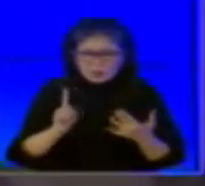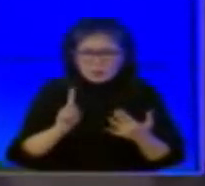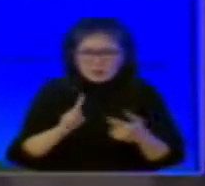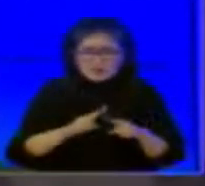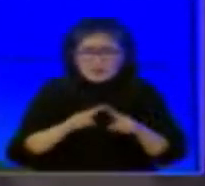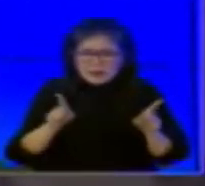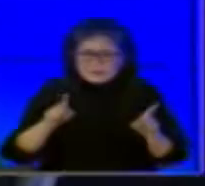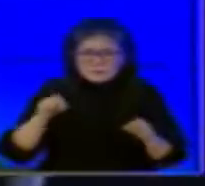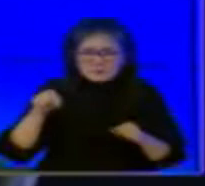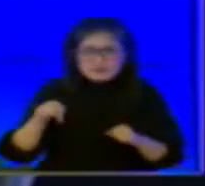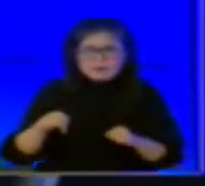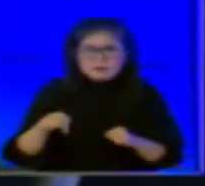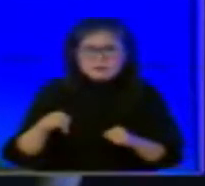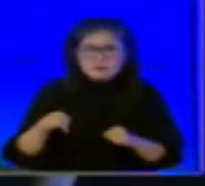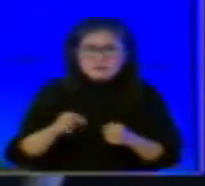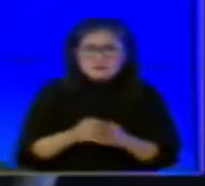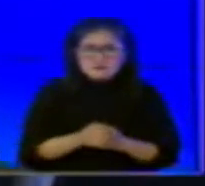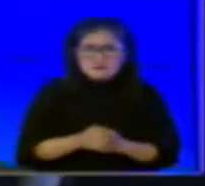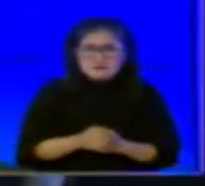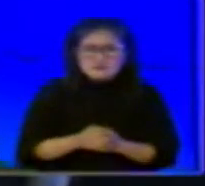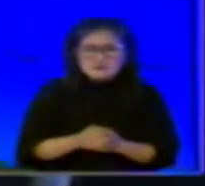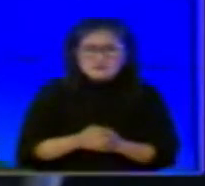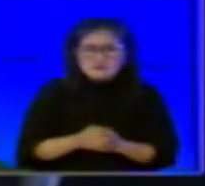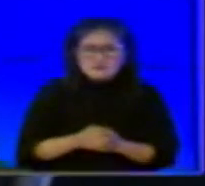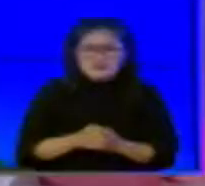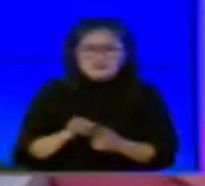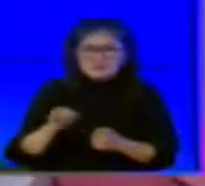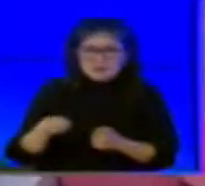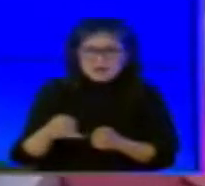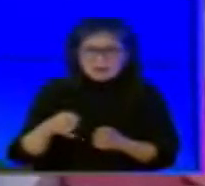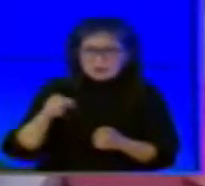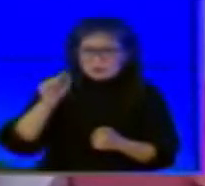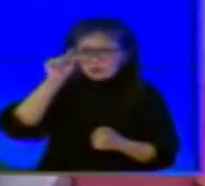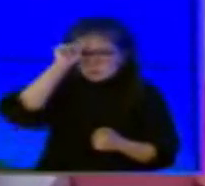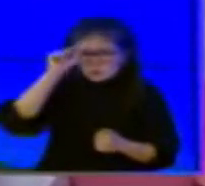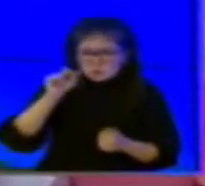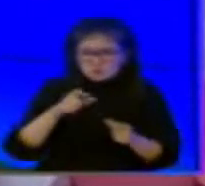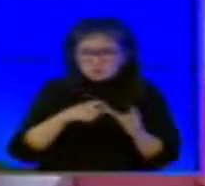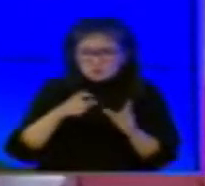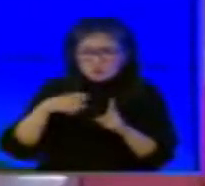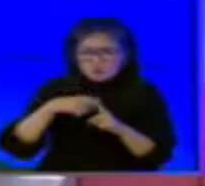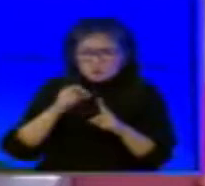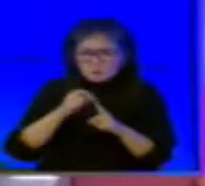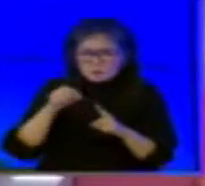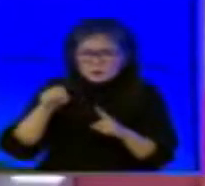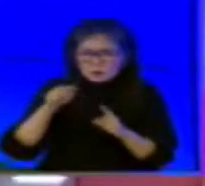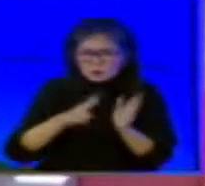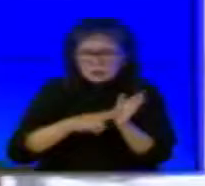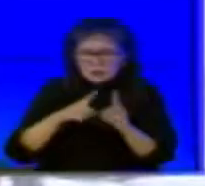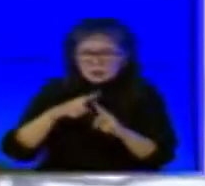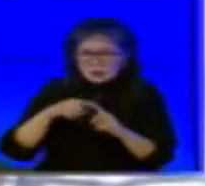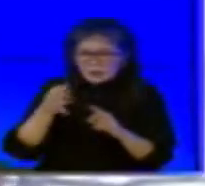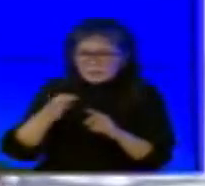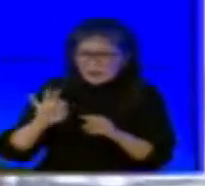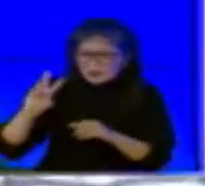Monsinyur Siprianus Sohormat ditahbiskan sebagai Uskup Ruteng Manggarai Nusa Tenggara Timur. Sebelumnya, Kepala